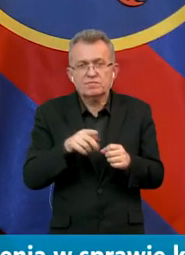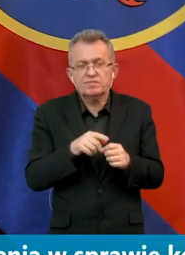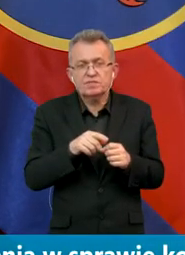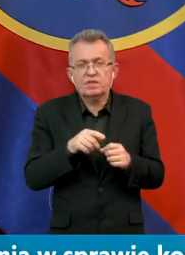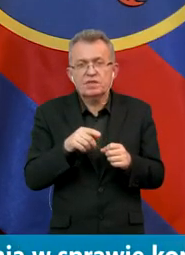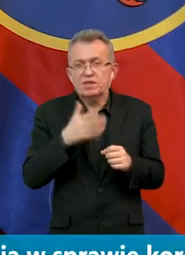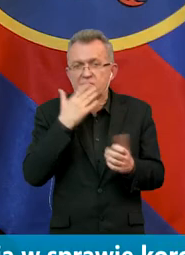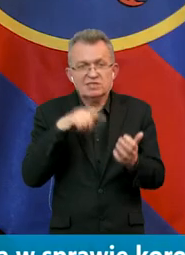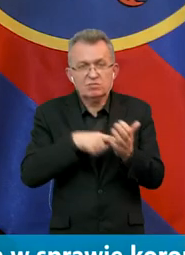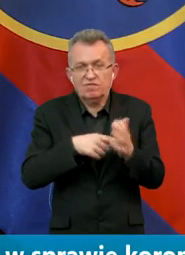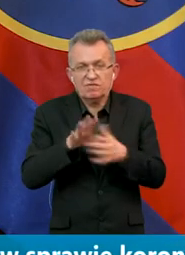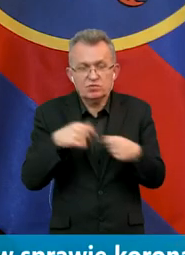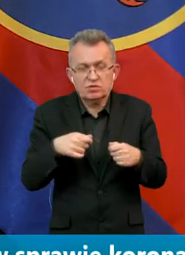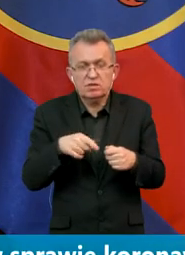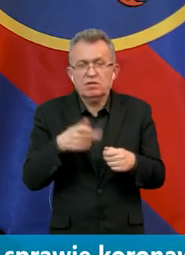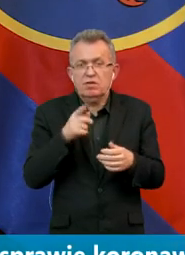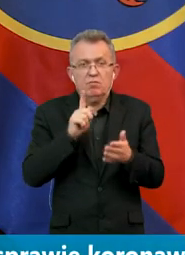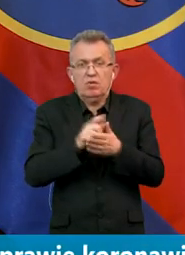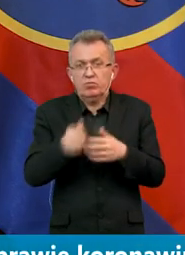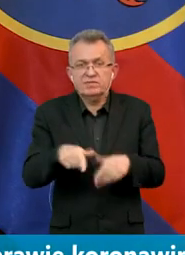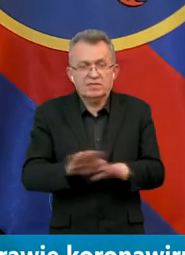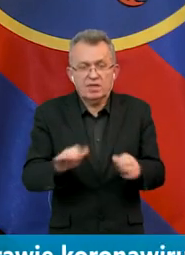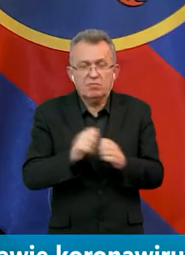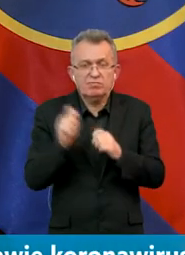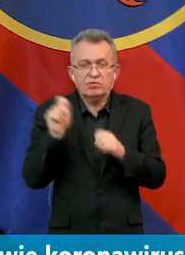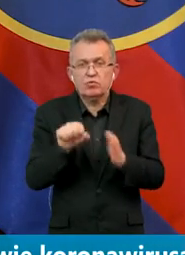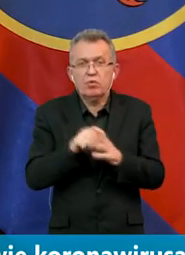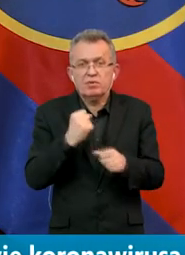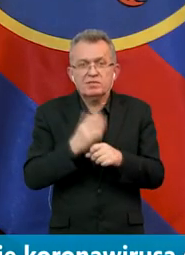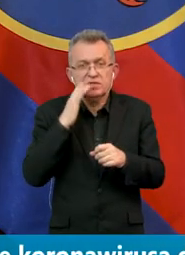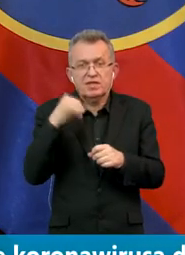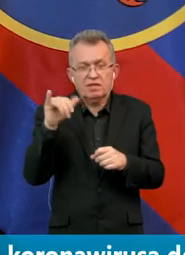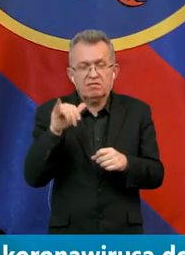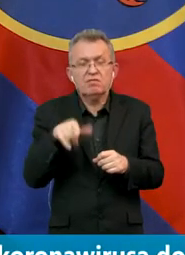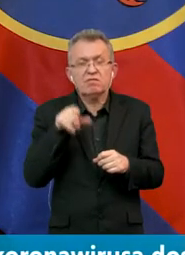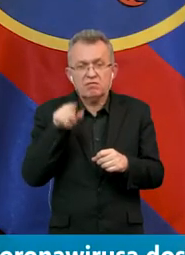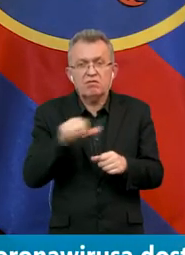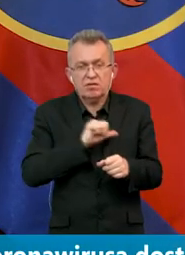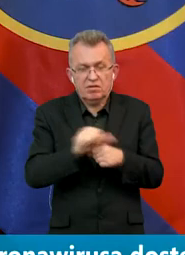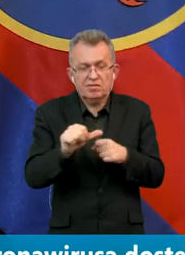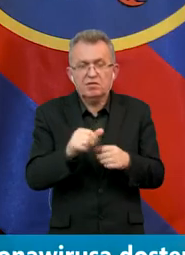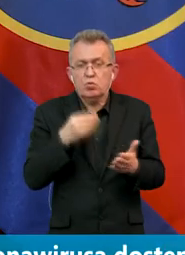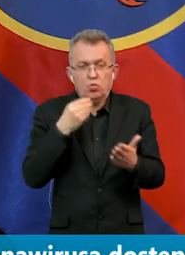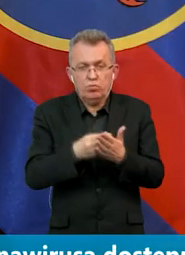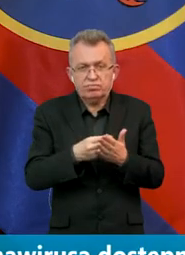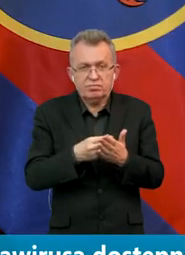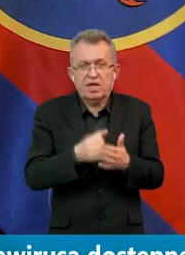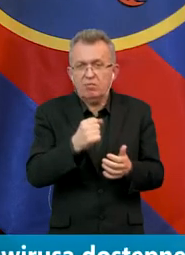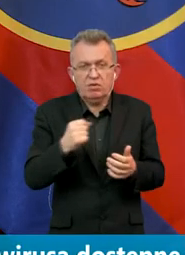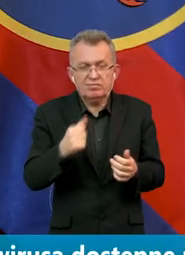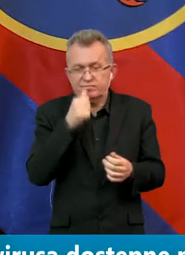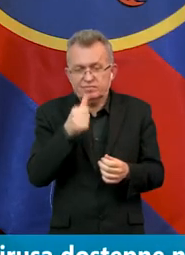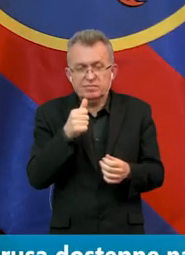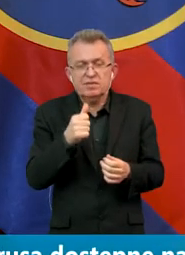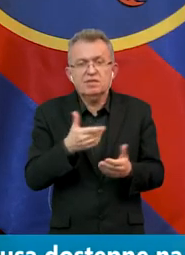są niezameldowani w Szczecinie, nie płacą tutaj podatków, albo przyjeżdżają tylko do pracy, mieszkają gdzie indziej. Rzeczywiście te osoby nie mogą mieć wówczas abonamentu. Wynika